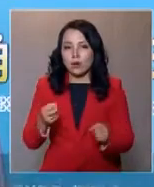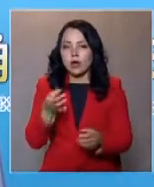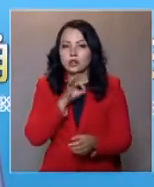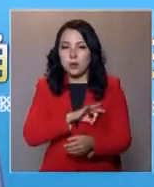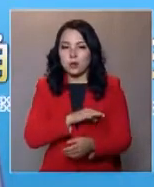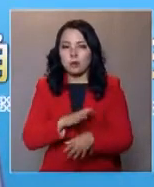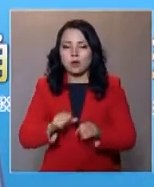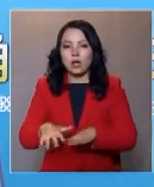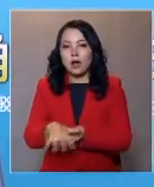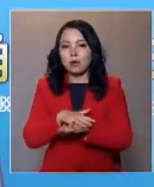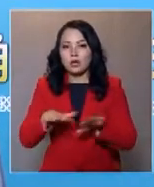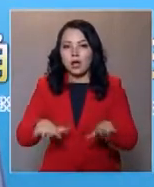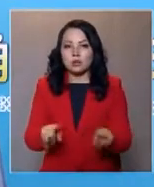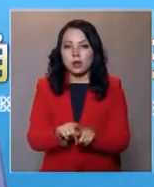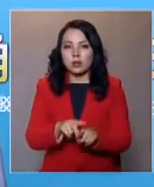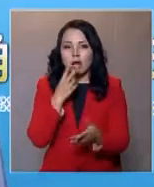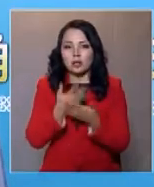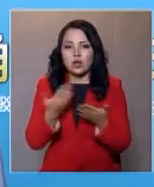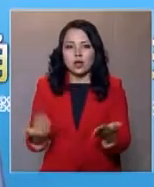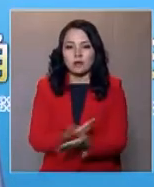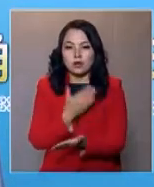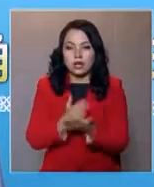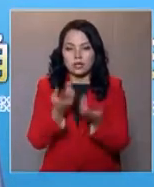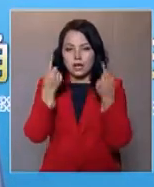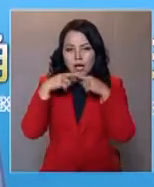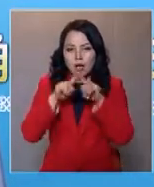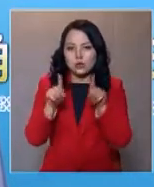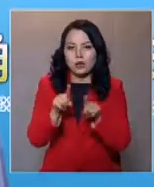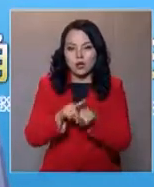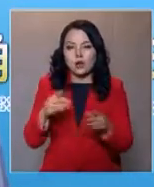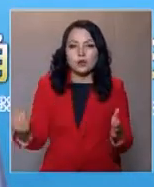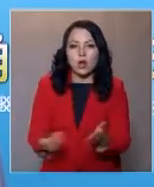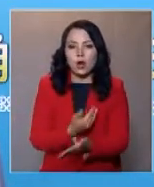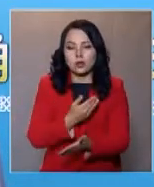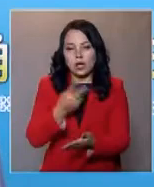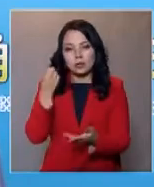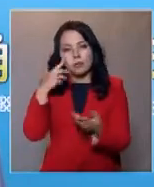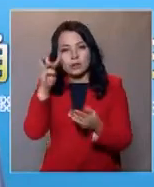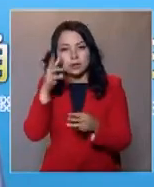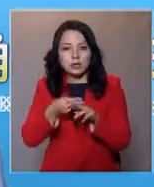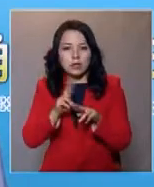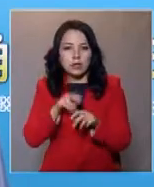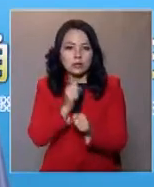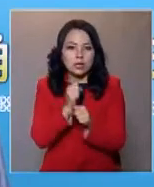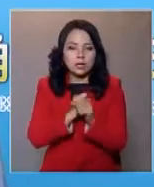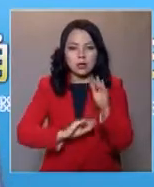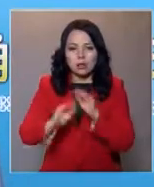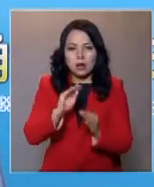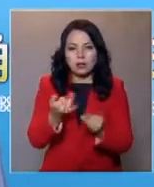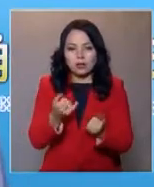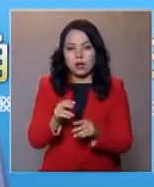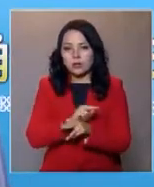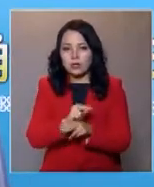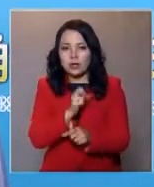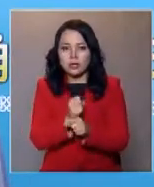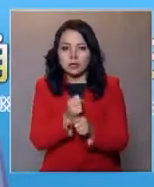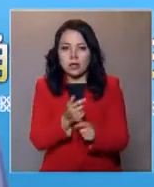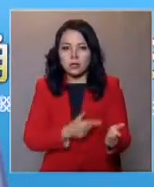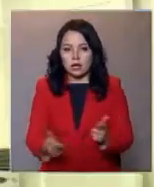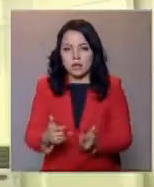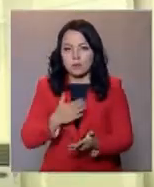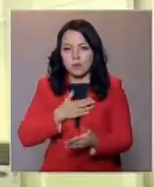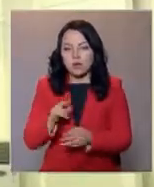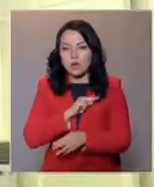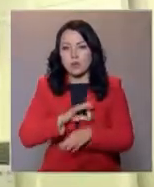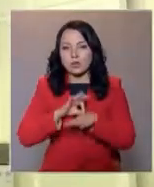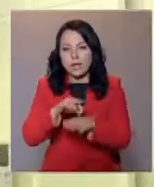площадку Астаны для показа новейших технологий, внедрения ноу-хау и тех разработок, над которыми сейчас работает